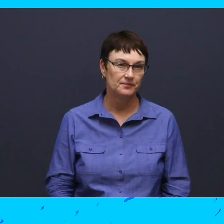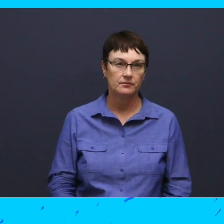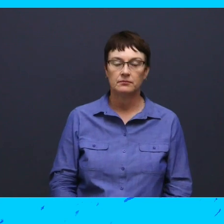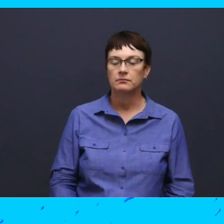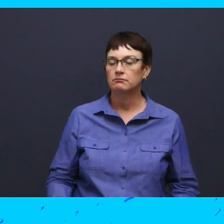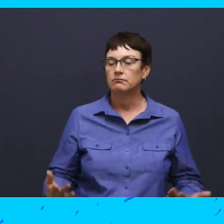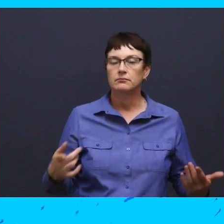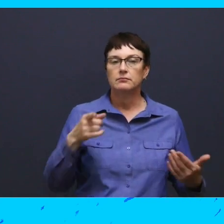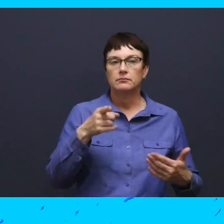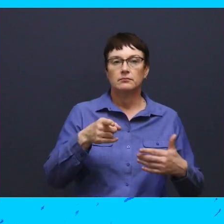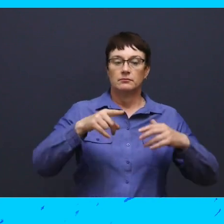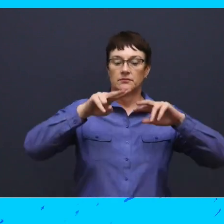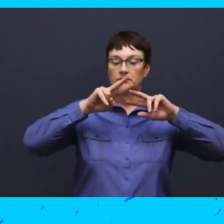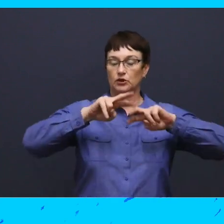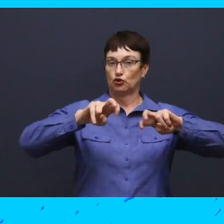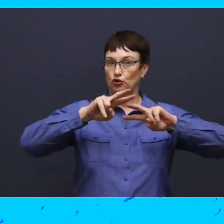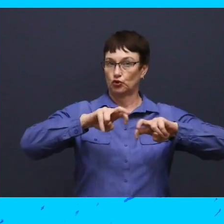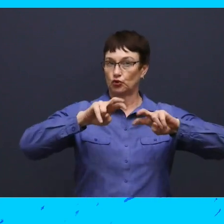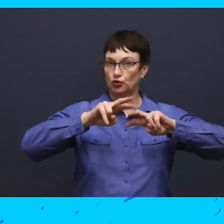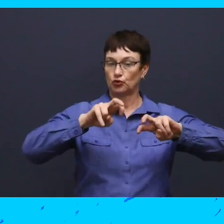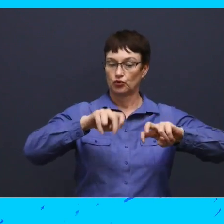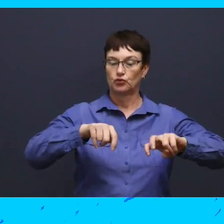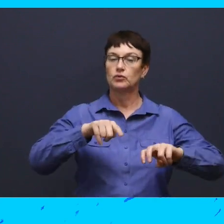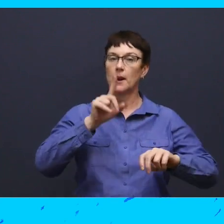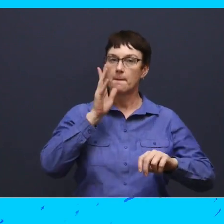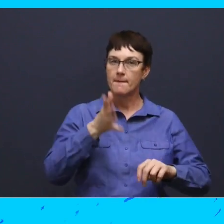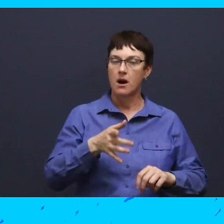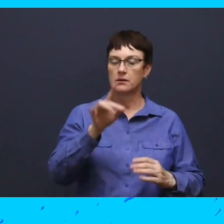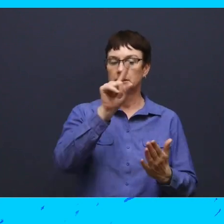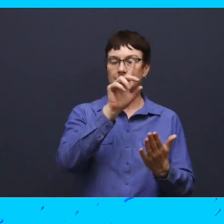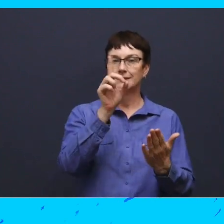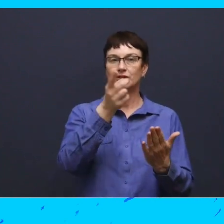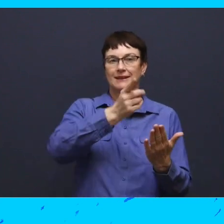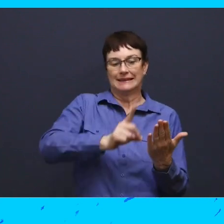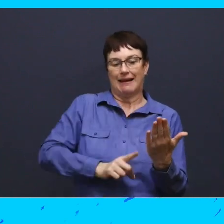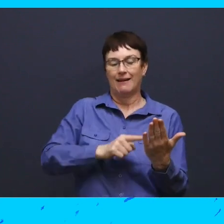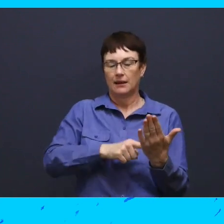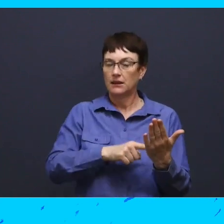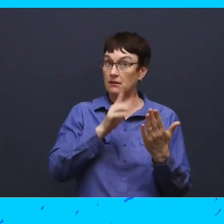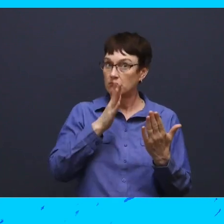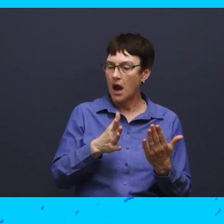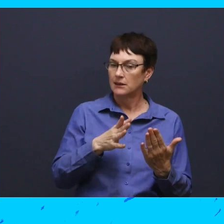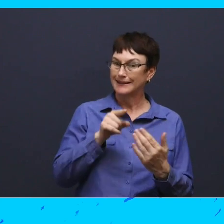Alors, ce qu'on doit faire, c'est de collecter.